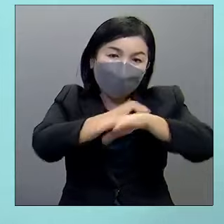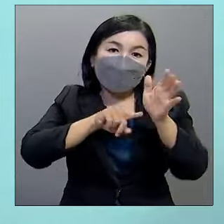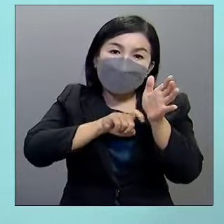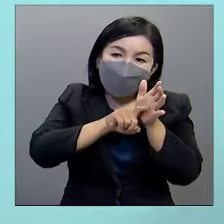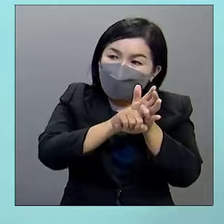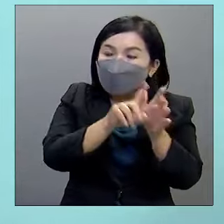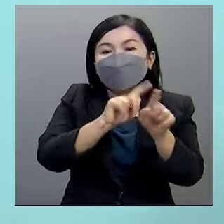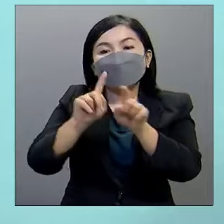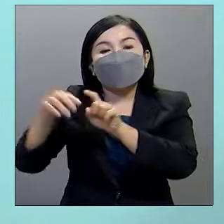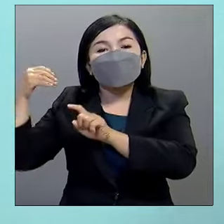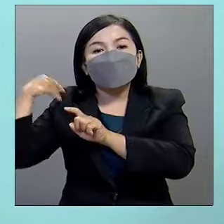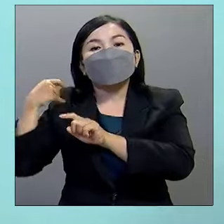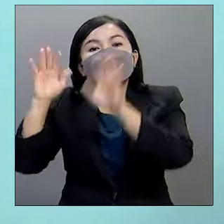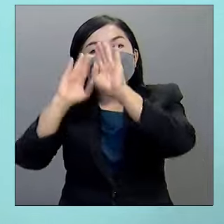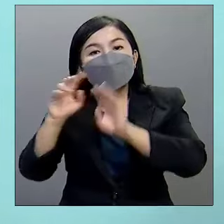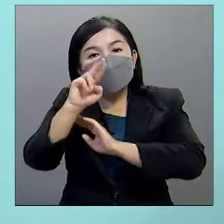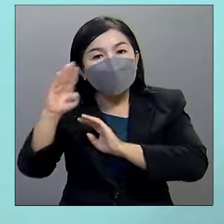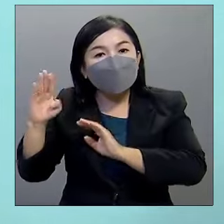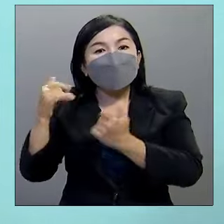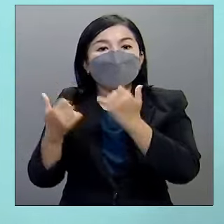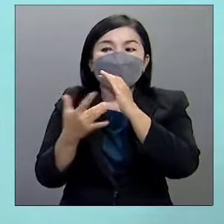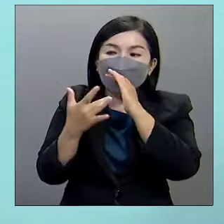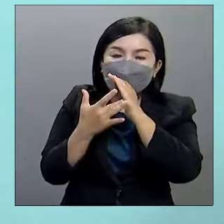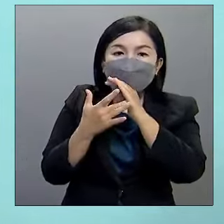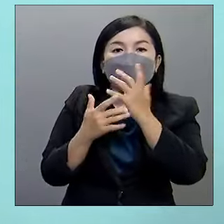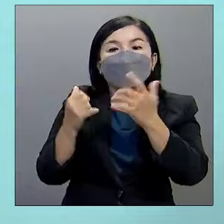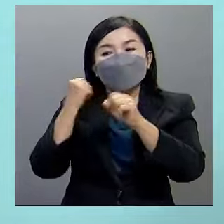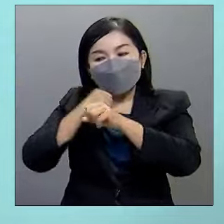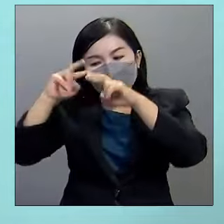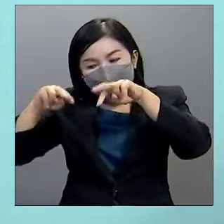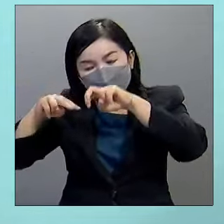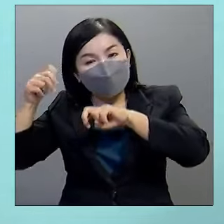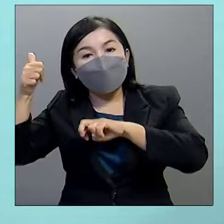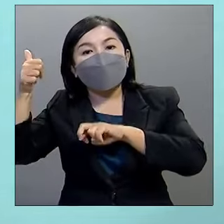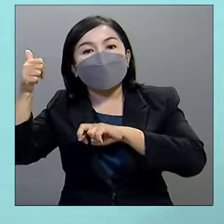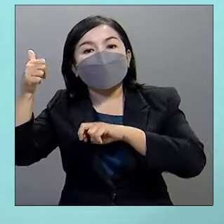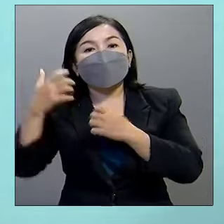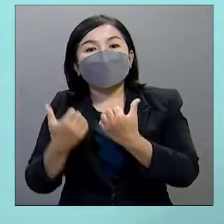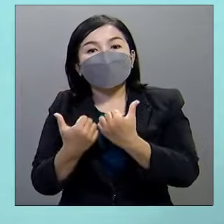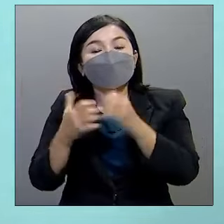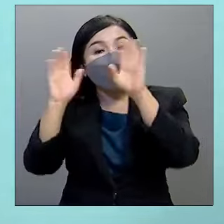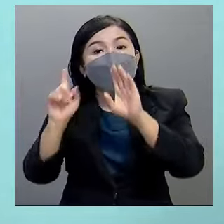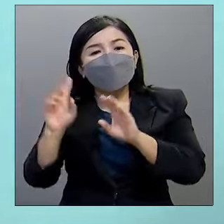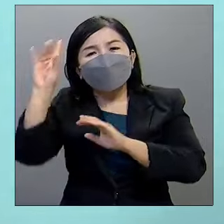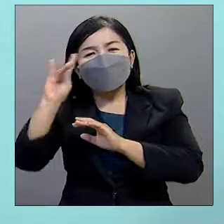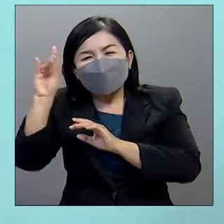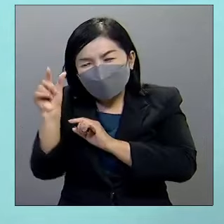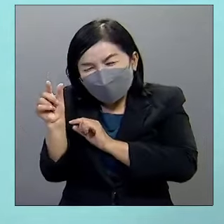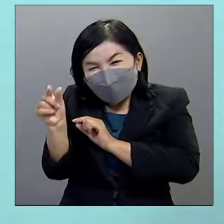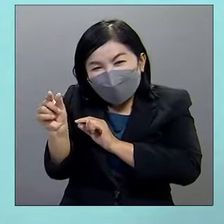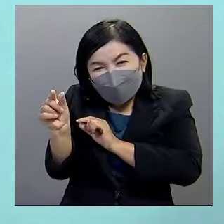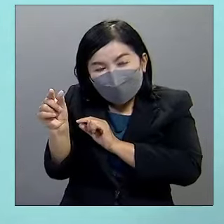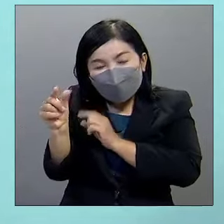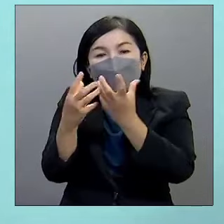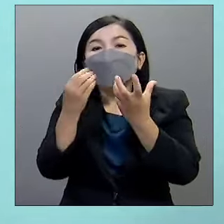ยวกับแมลงซึ่งสโคปการทำงานก็อาจจะเป็นนักวิทยาศาสตร์ก็ได้อาจจะเป็นนักวิจัยก็ได้เช่นเดียวกันนะคะก็บอกว่าแมลงนี่แหละคือนวัตกรรมอาห